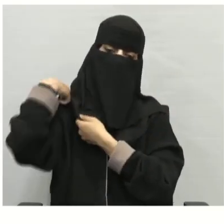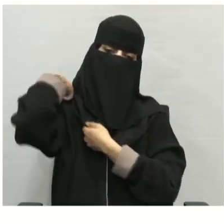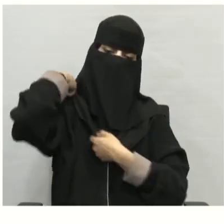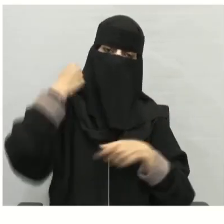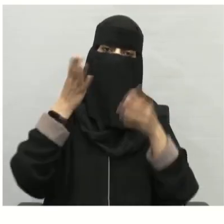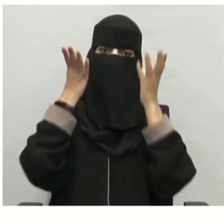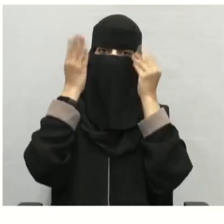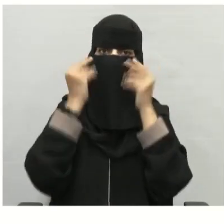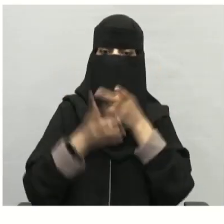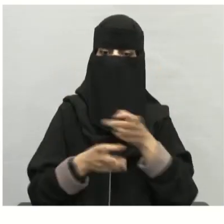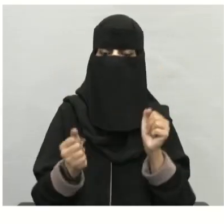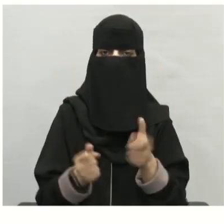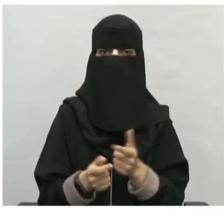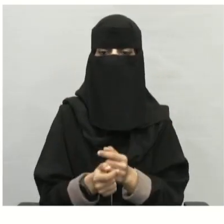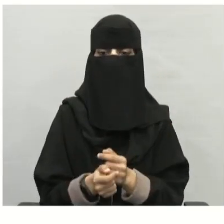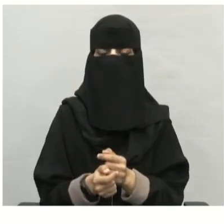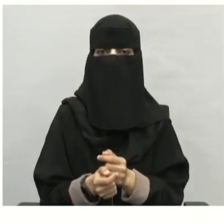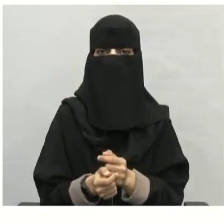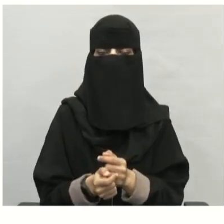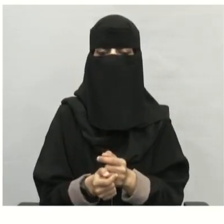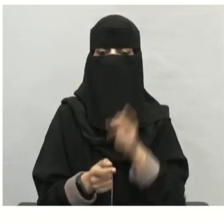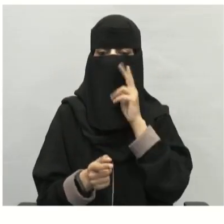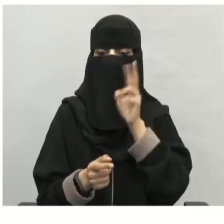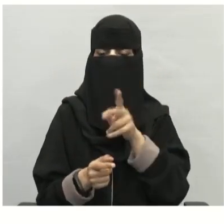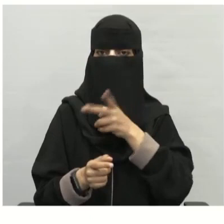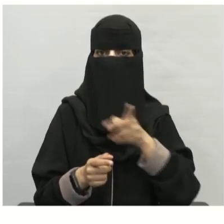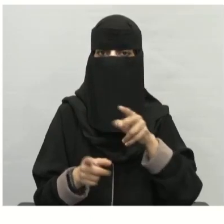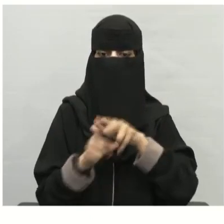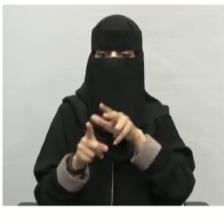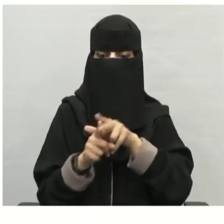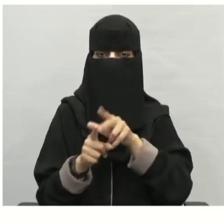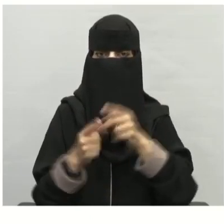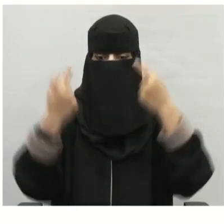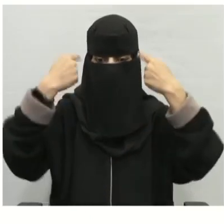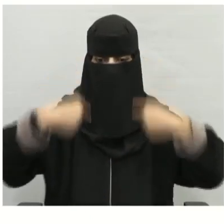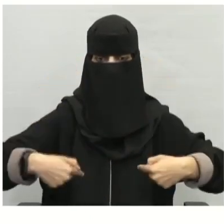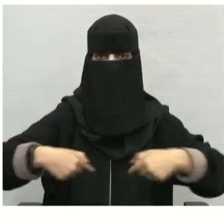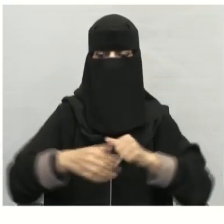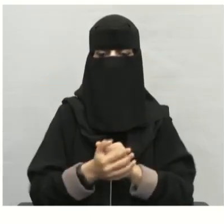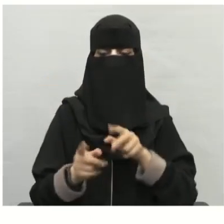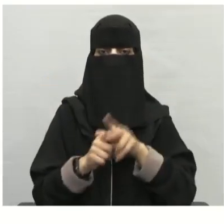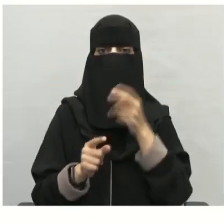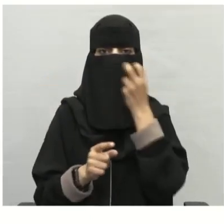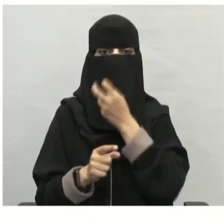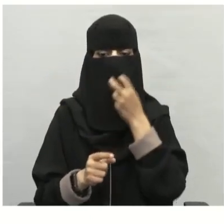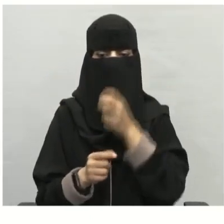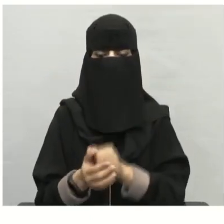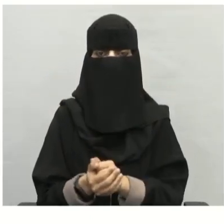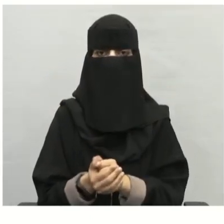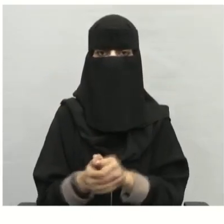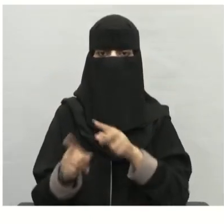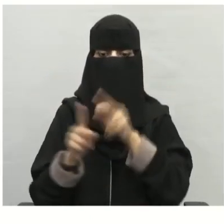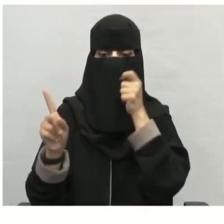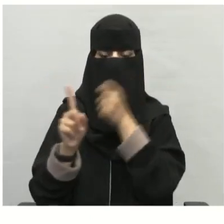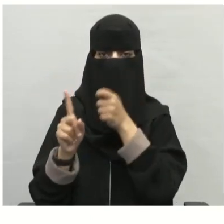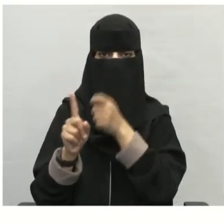تعرفنا على انواع التنمر كما هي امامنا التنمر الجسدي التنمر اللفظي